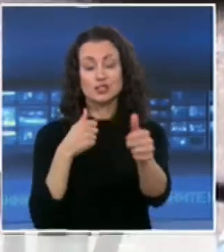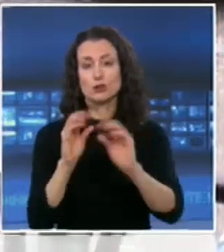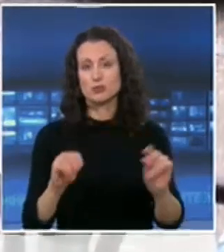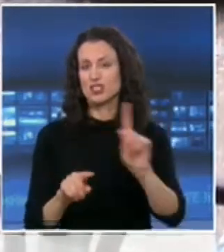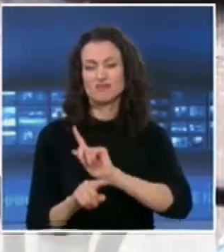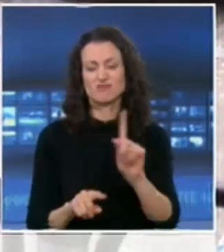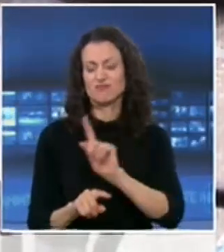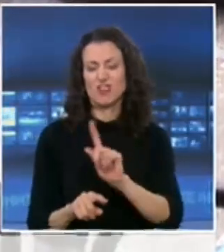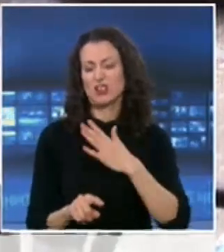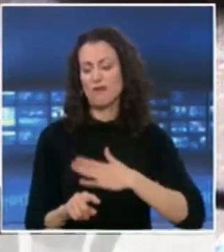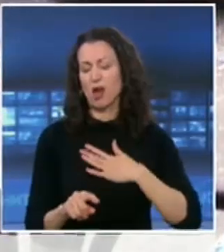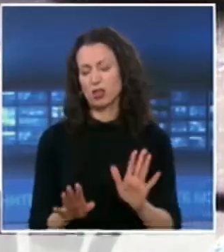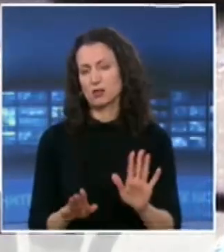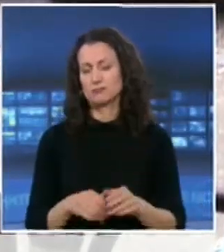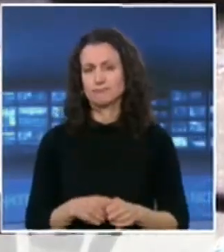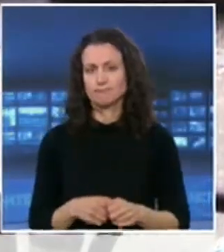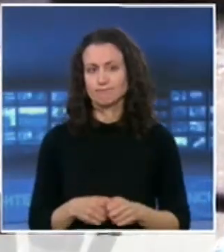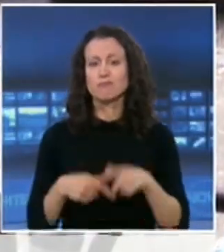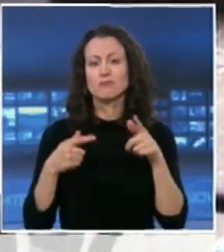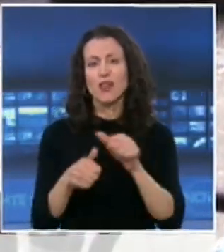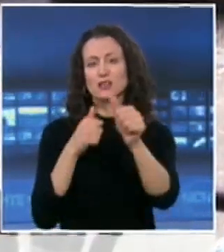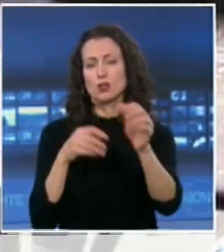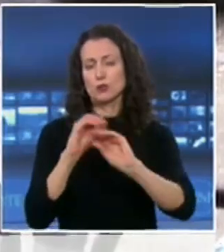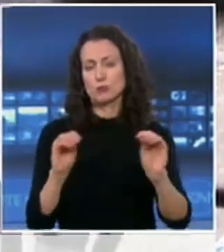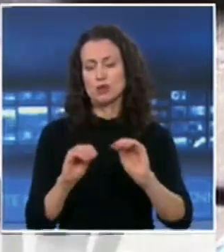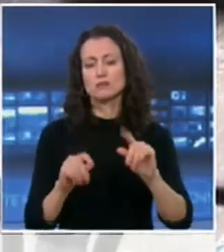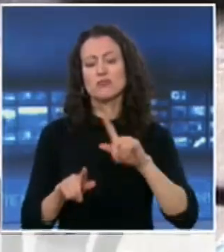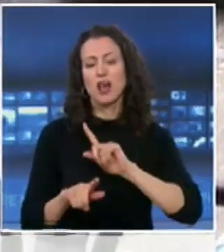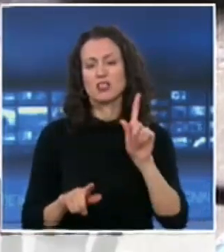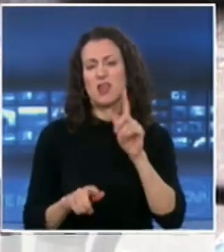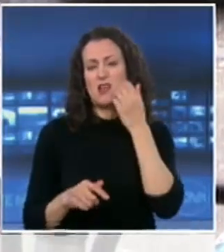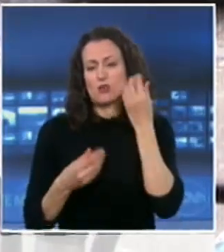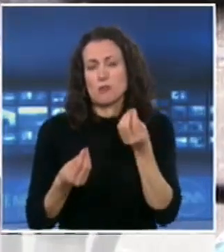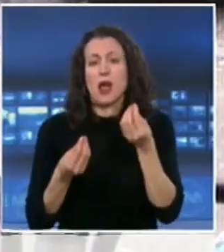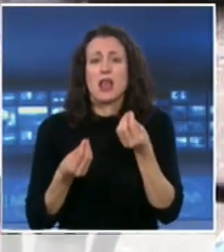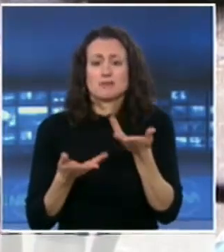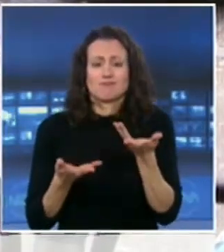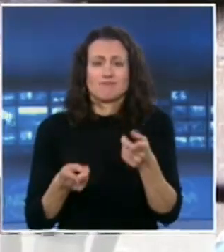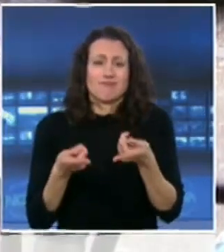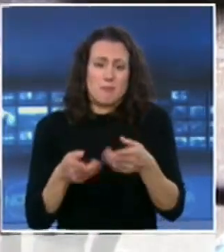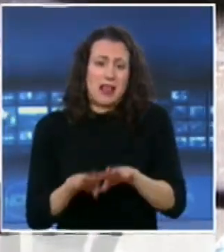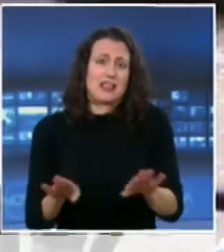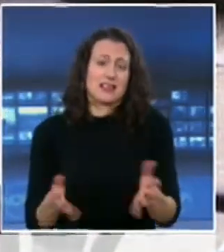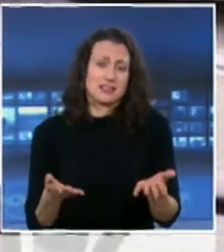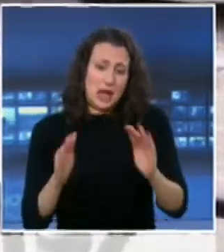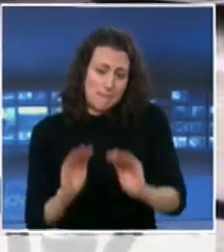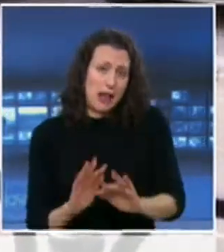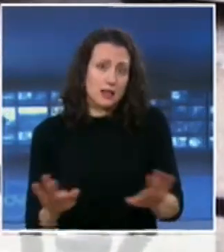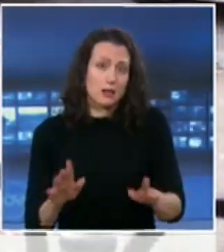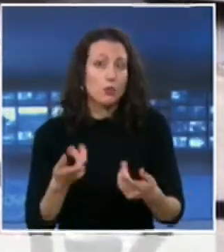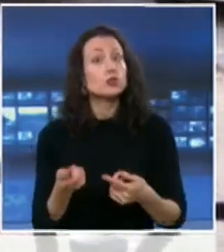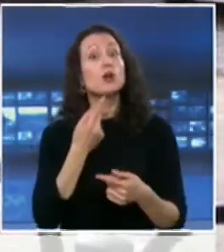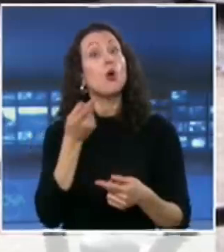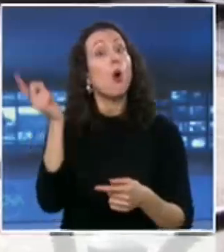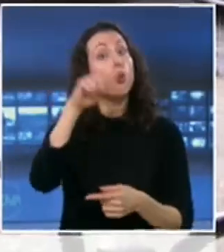За мен това дистанционно обучение не се отразява много добре на малките деца, особено тези, които до година ще им